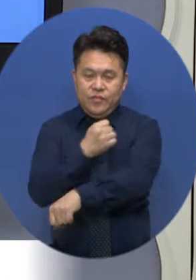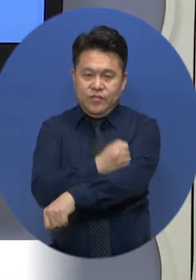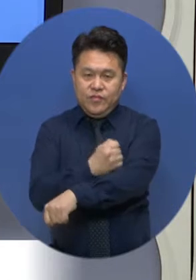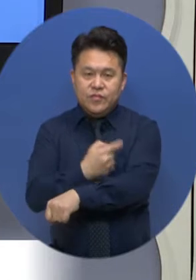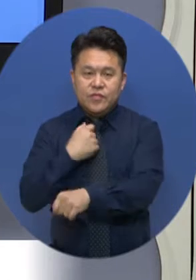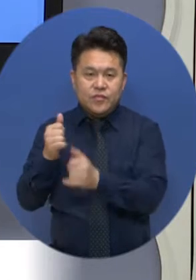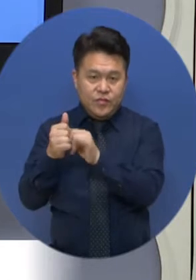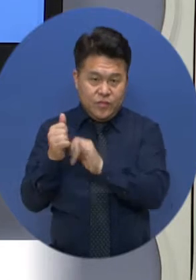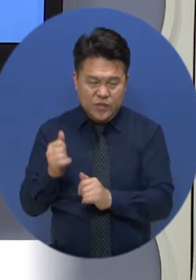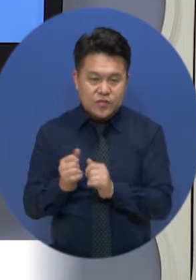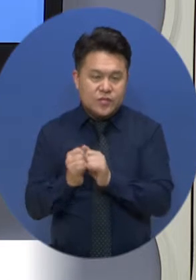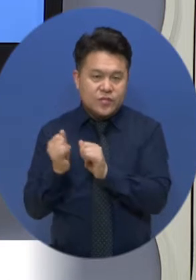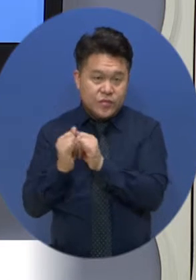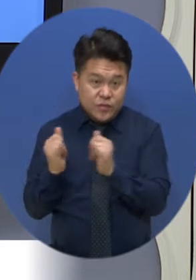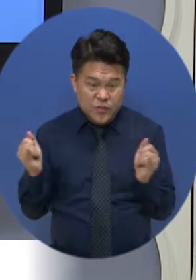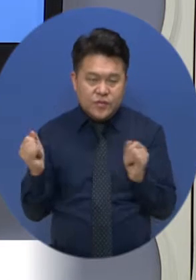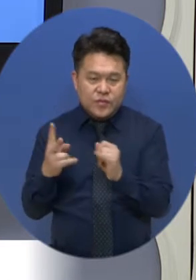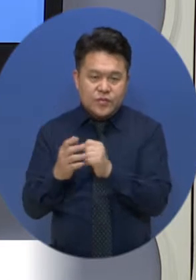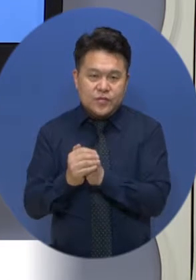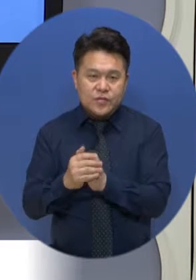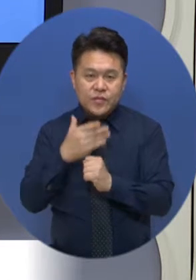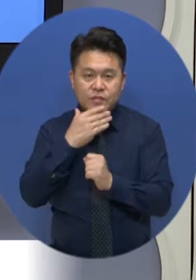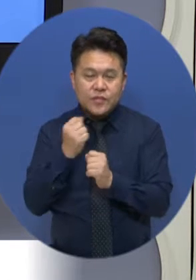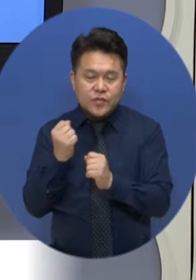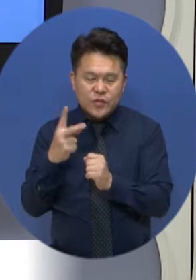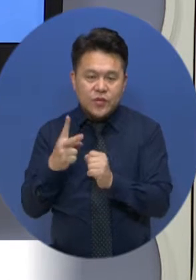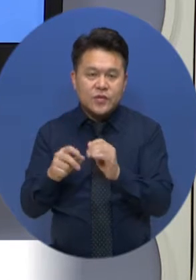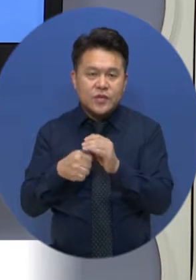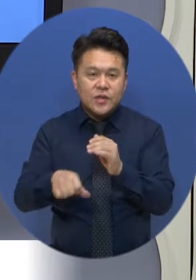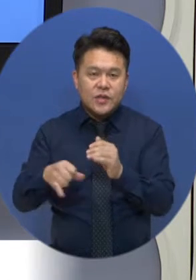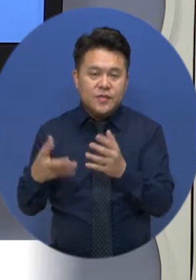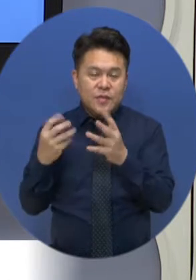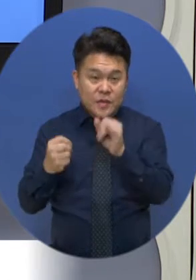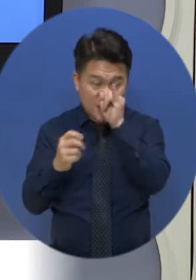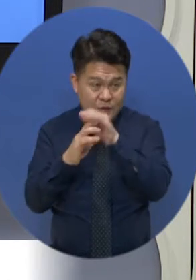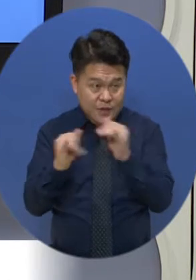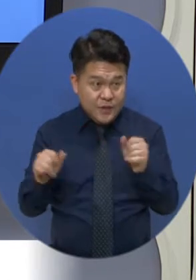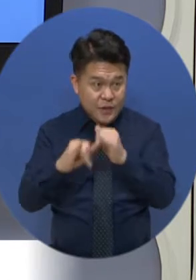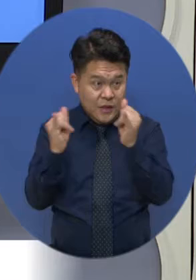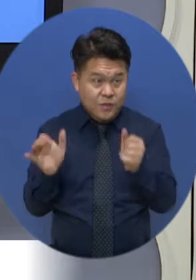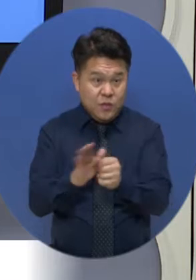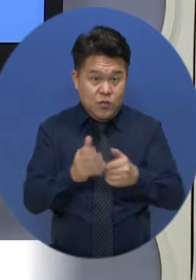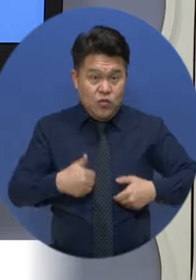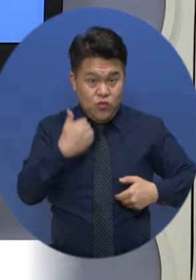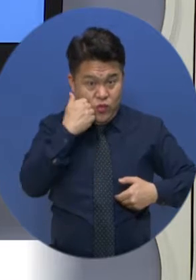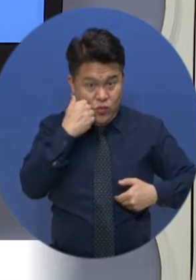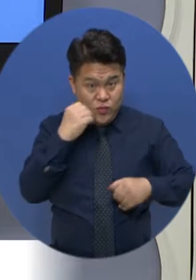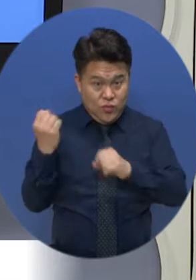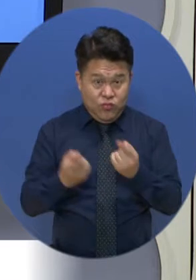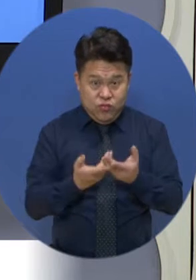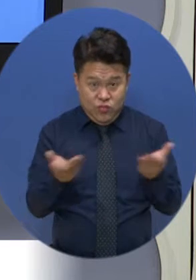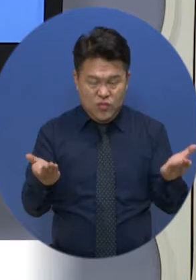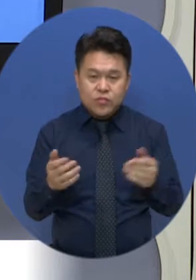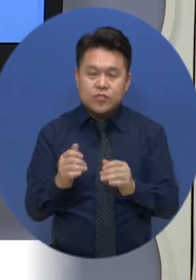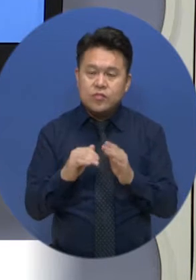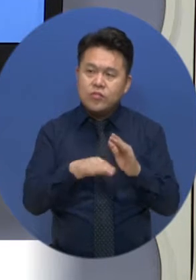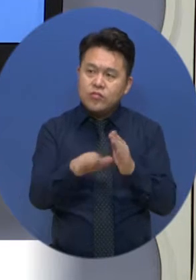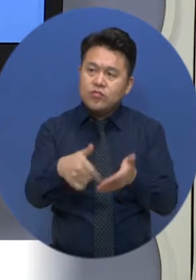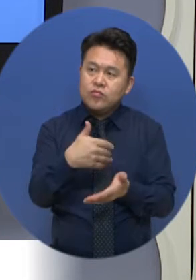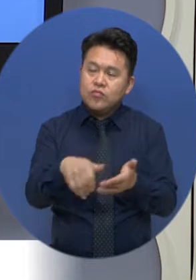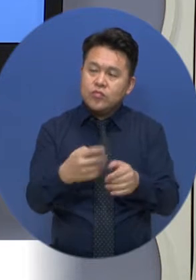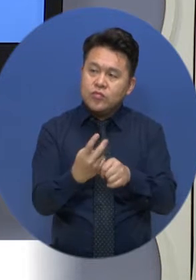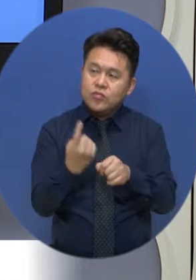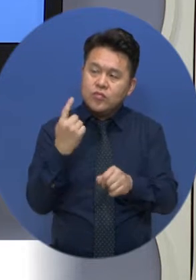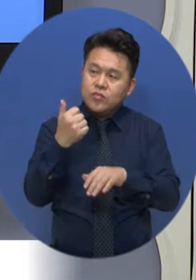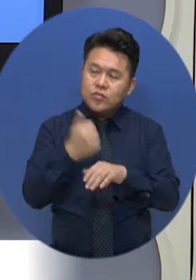가구 등 사회적 배려 대상자가 이런 요금에 감면 대상 입니다 요금감면 가구 수는 지난해 말